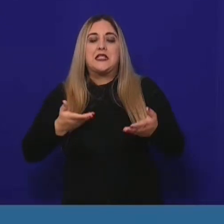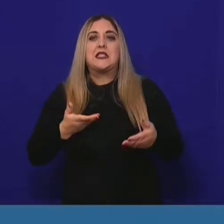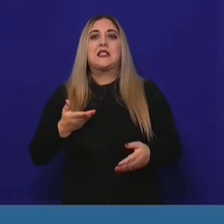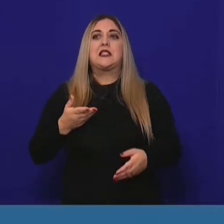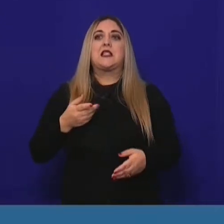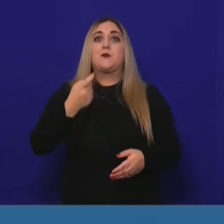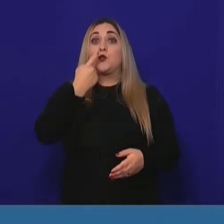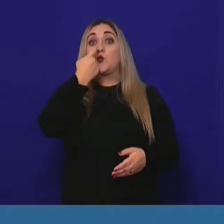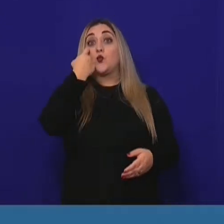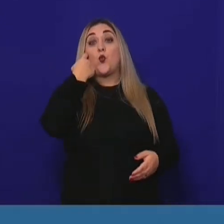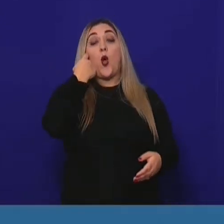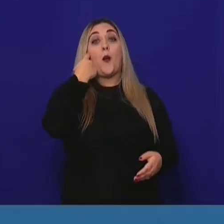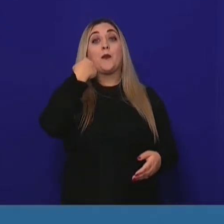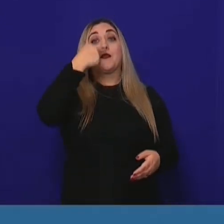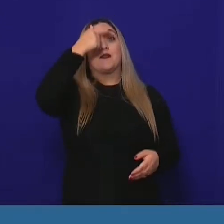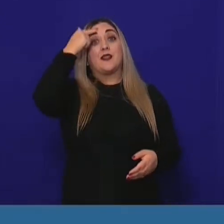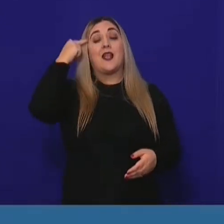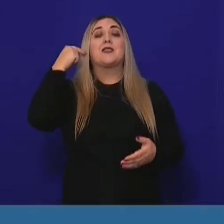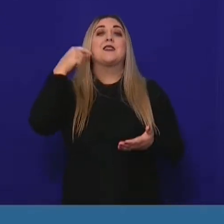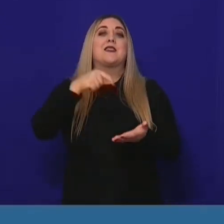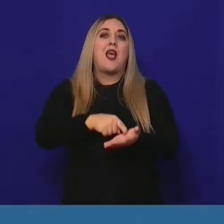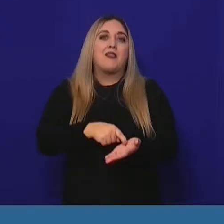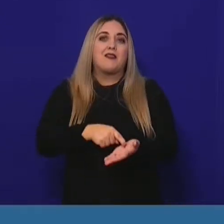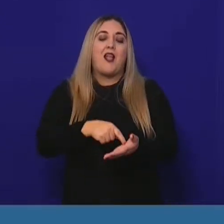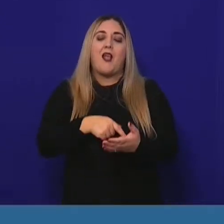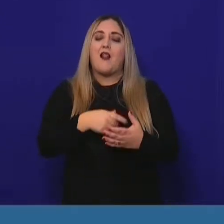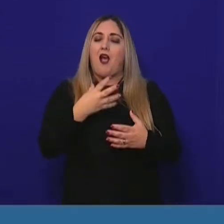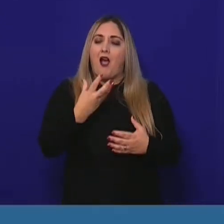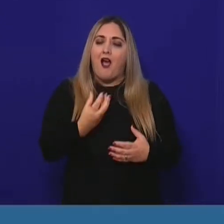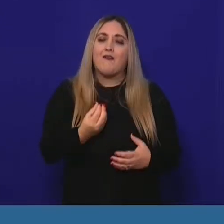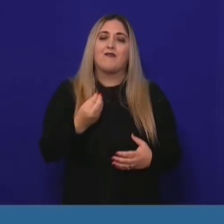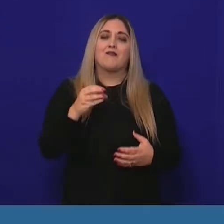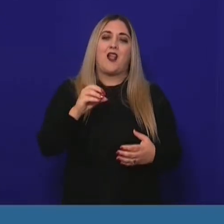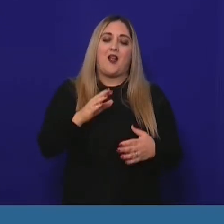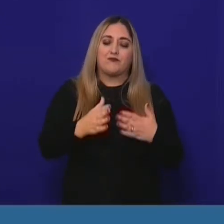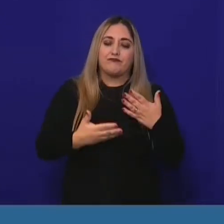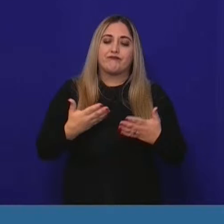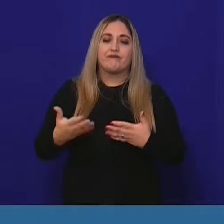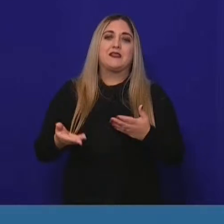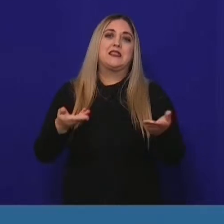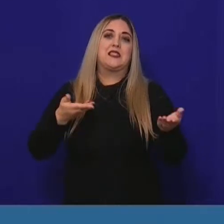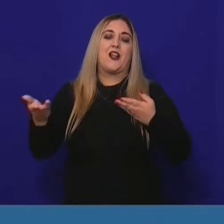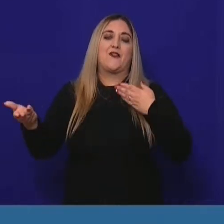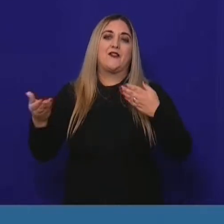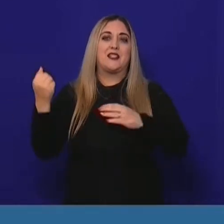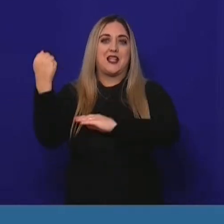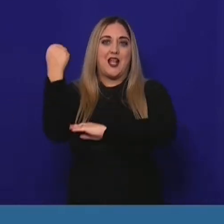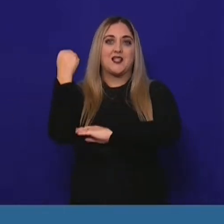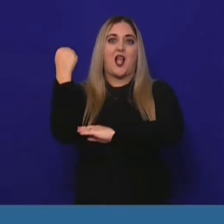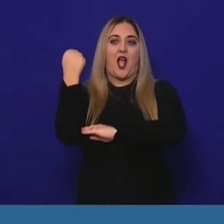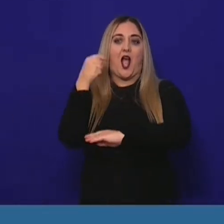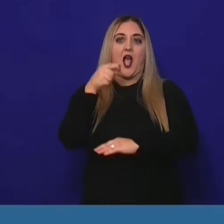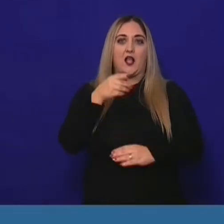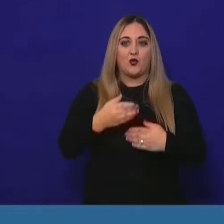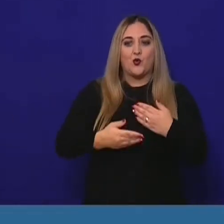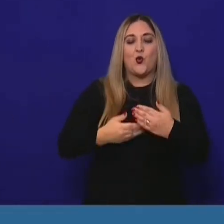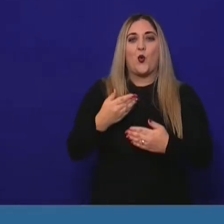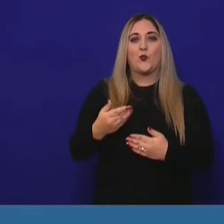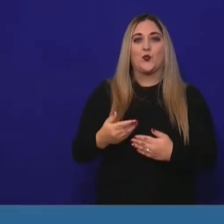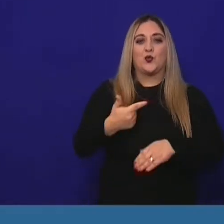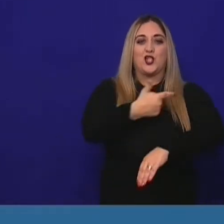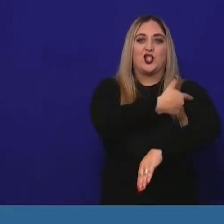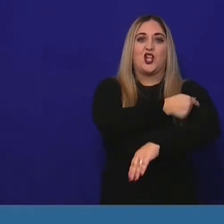jaħdmu fi swabbing centers, ġifi dawn l-entitajiet kollha fejn huma kliniċi dawn ħajkunu qegħdin jitlaqmu bil-mod il-mod